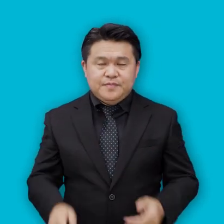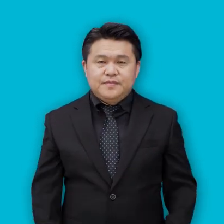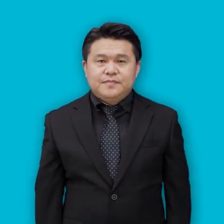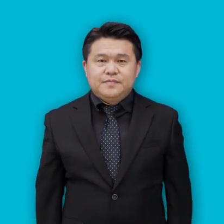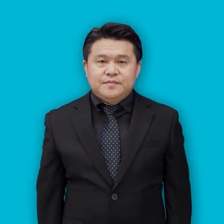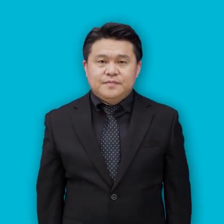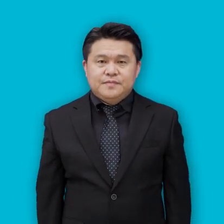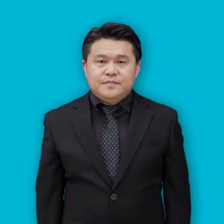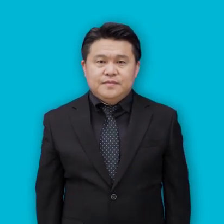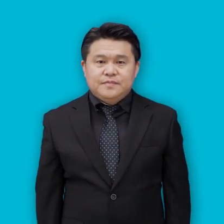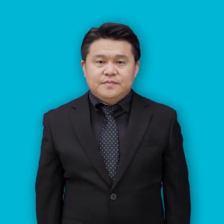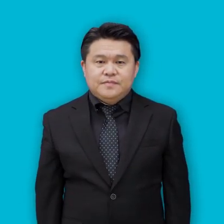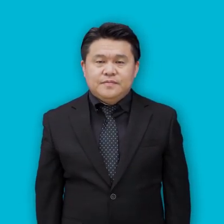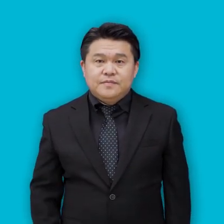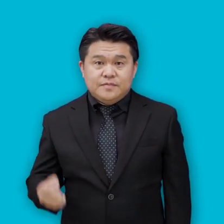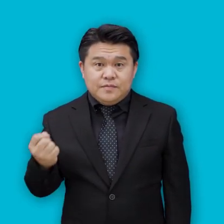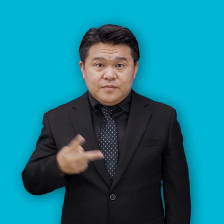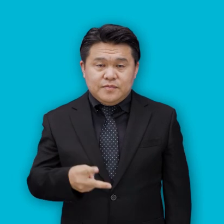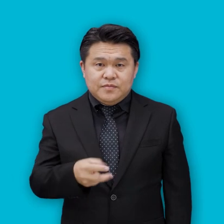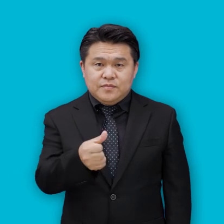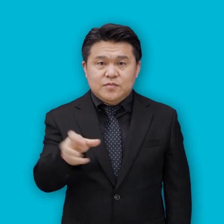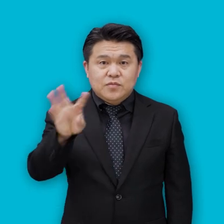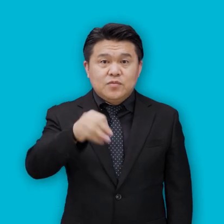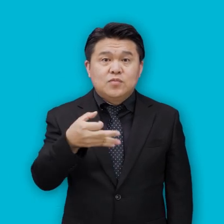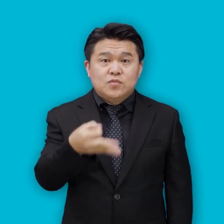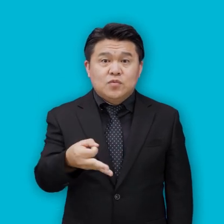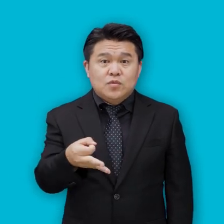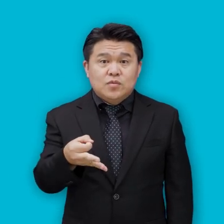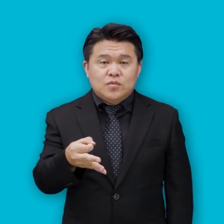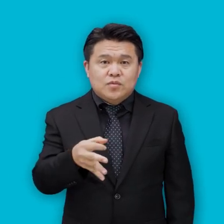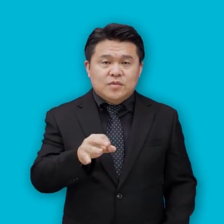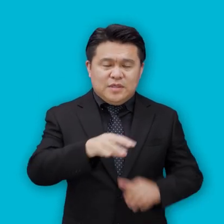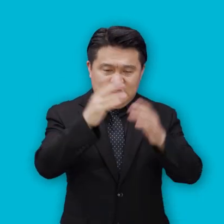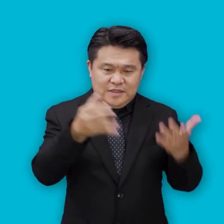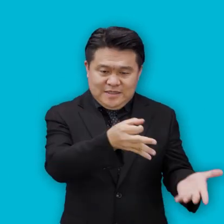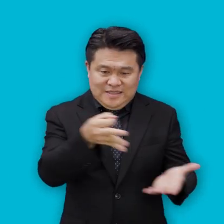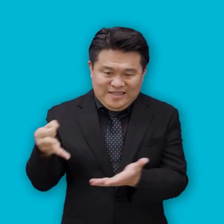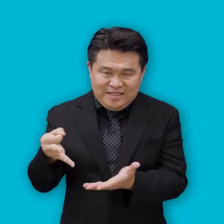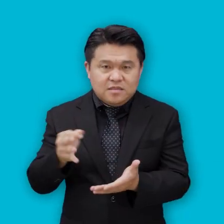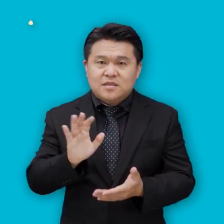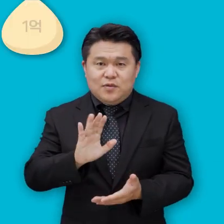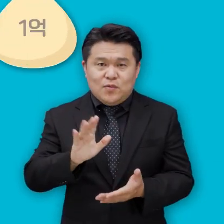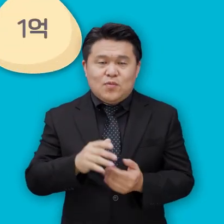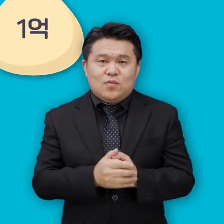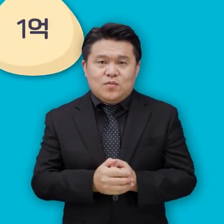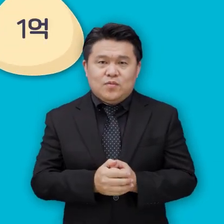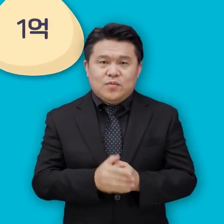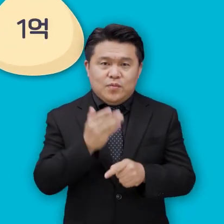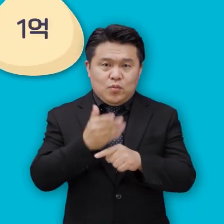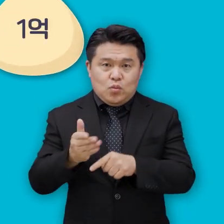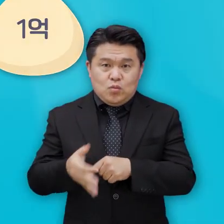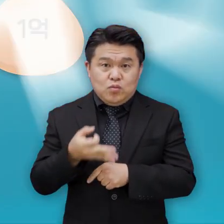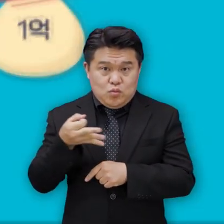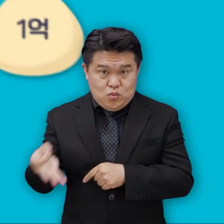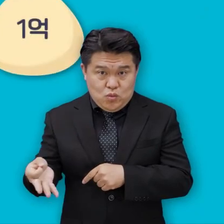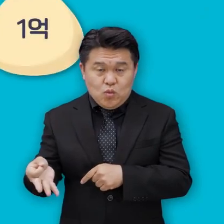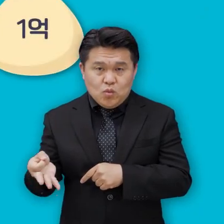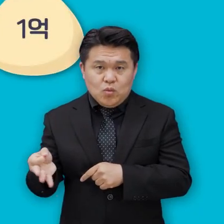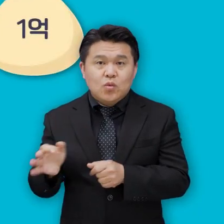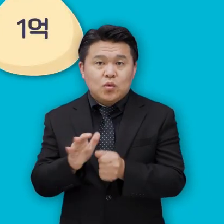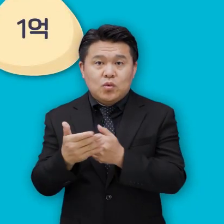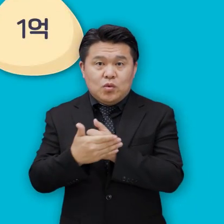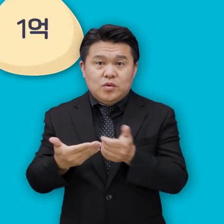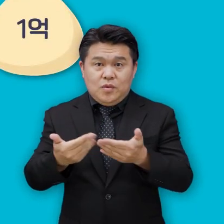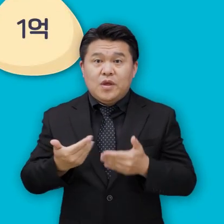수 있습니다. 또한 이 5억 원의 금액은 한꺼번에 모두 증여해야 하는 것은 아니고 나누어 증여해도 적용받을 수